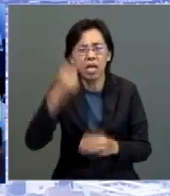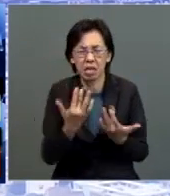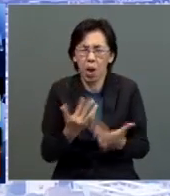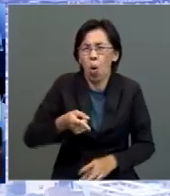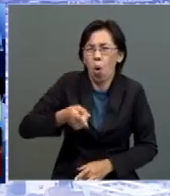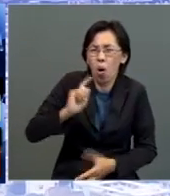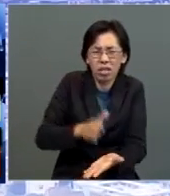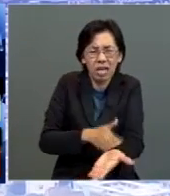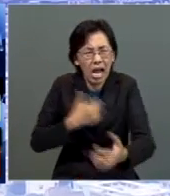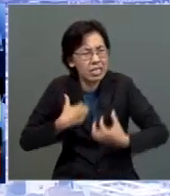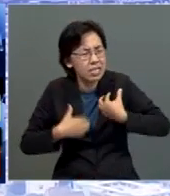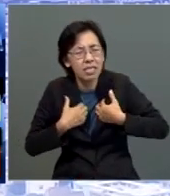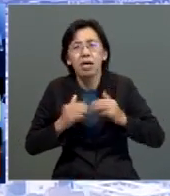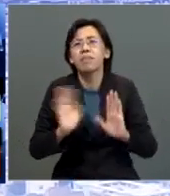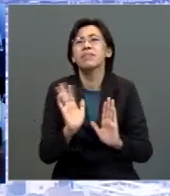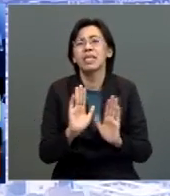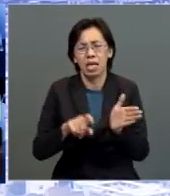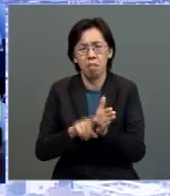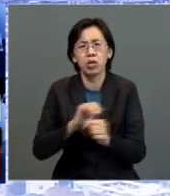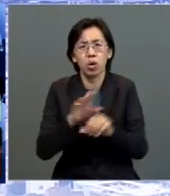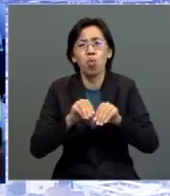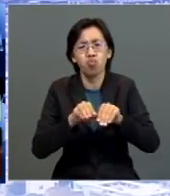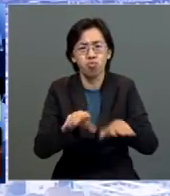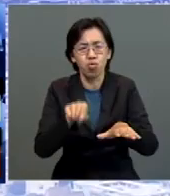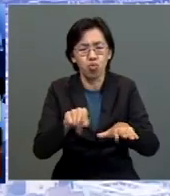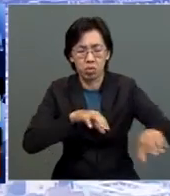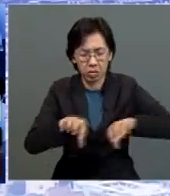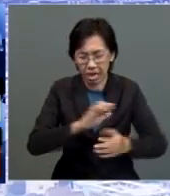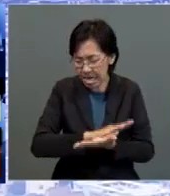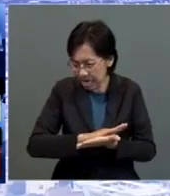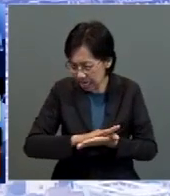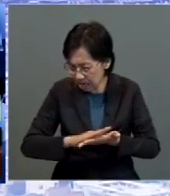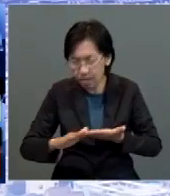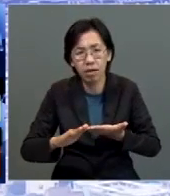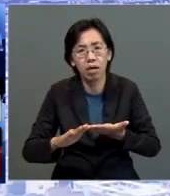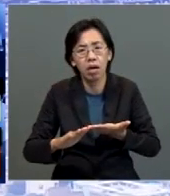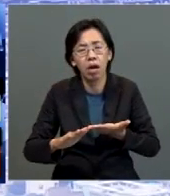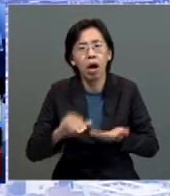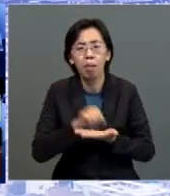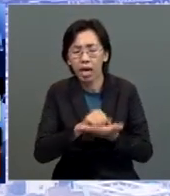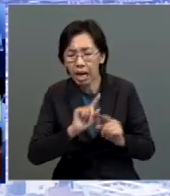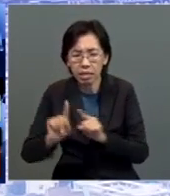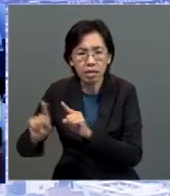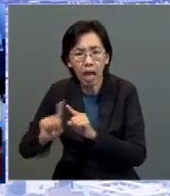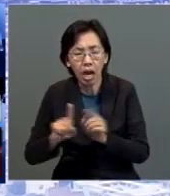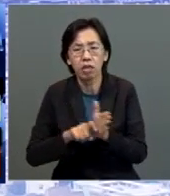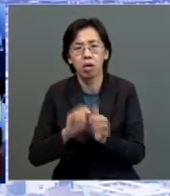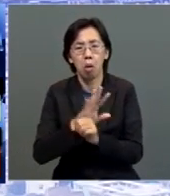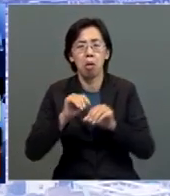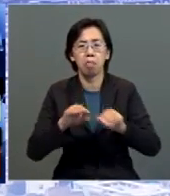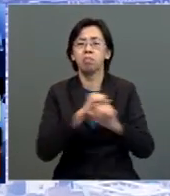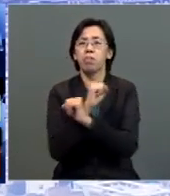อันนี้เนี่ยซึ่งเป็นสถานการณ์ที่ไม่ปกติซึ่งจะต้องมีการจัดรูปแบบหรือมาตรการในการป้องกันการแพร่ระบาดน